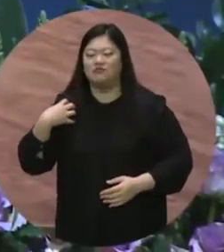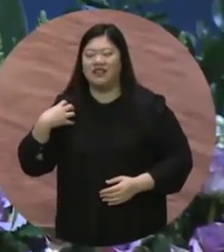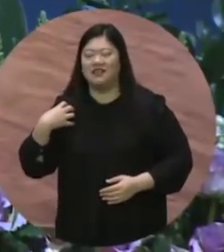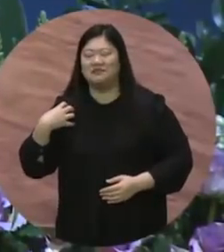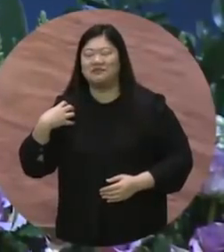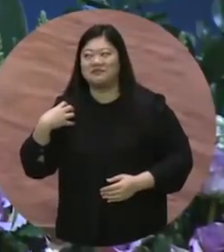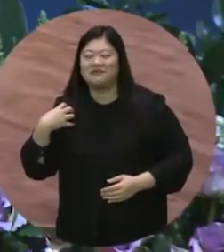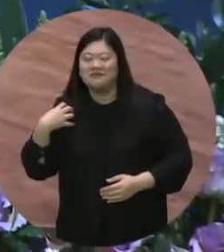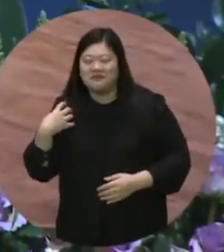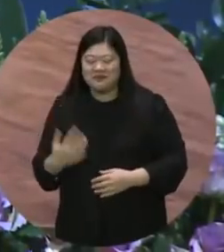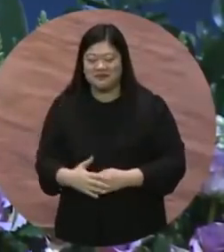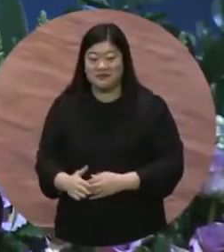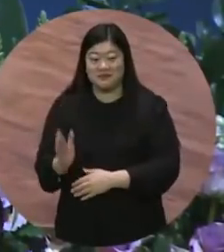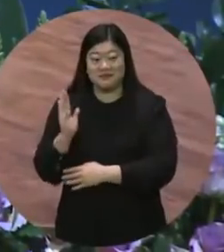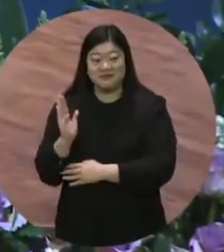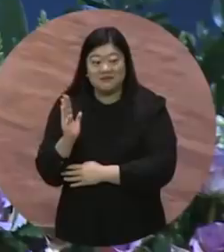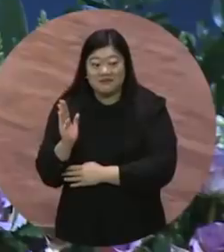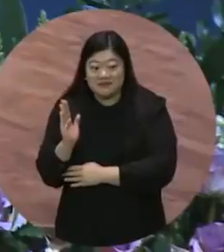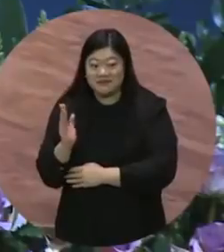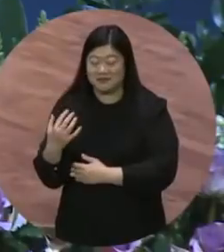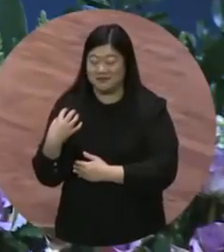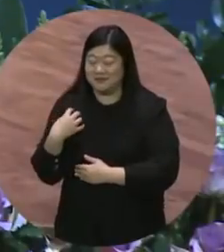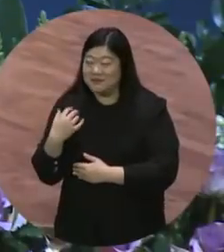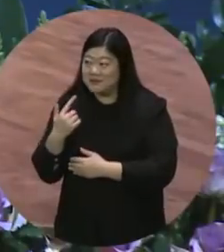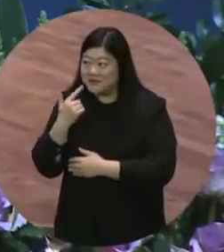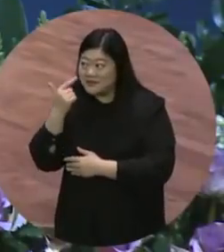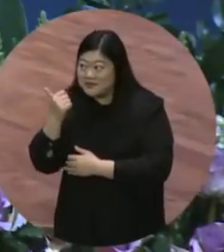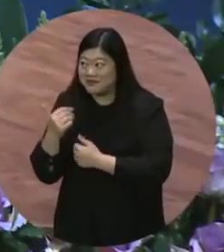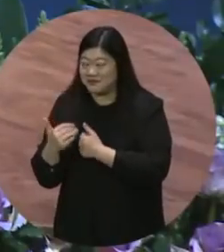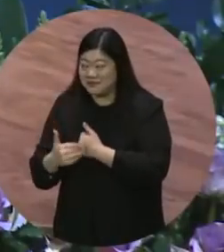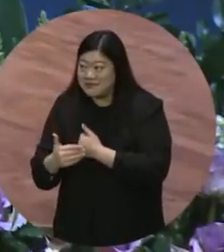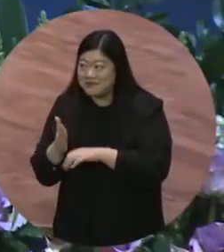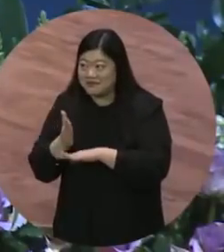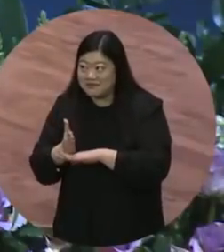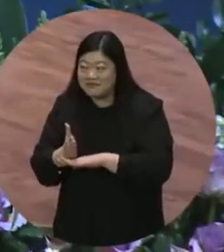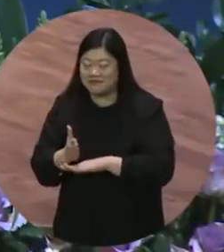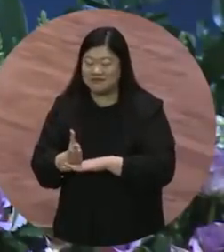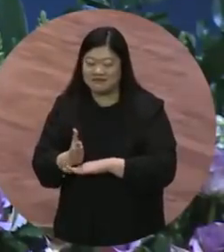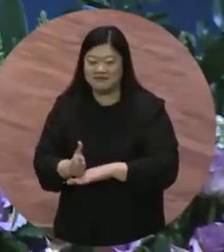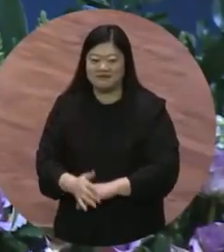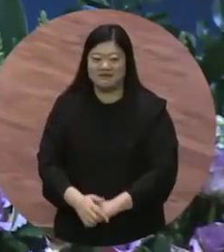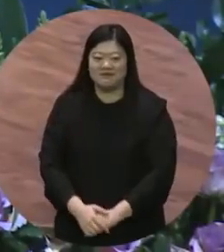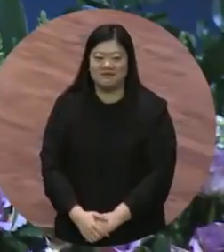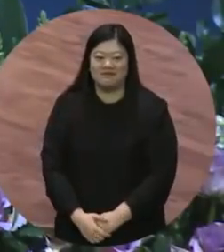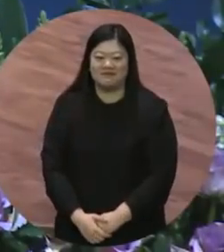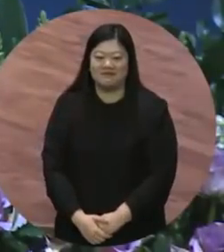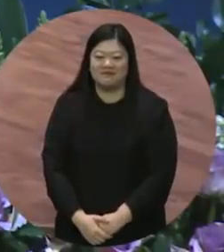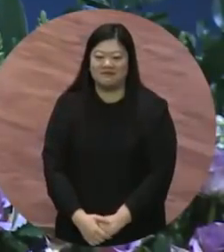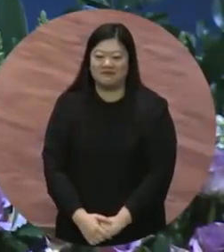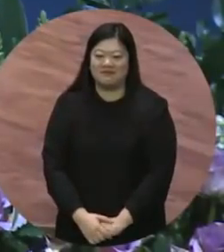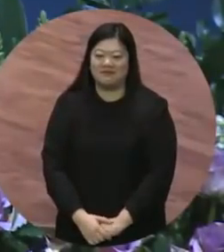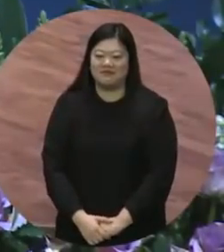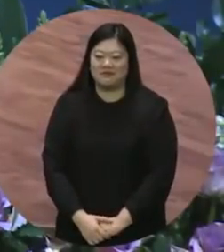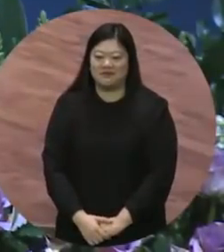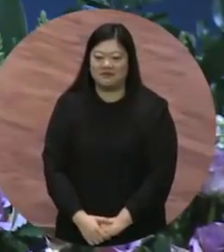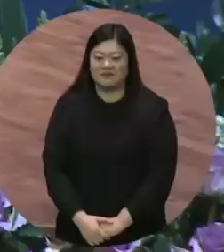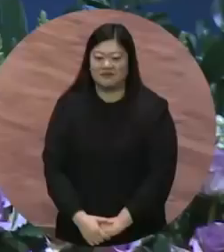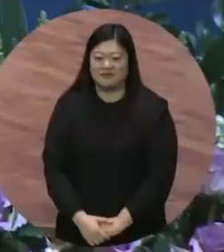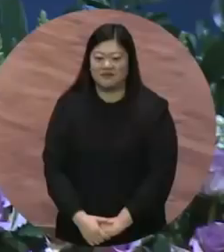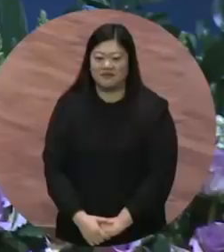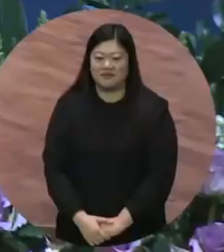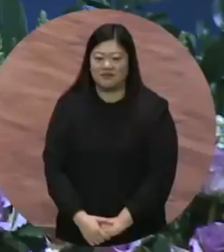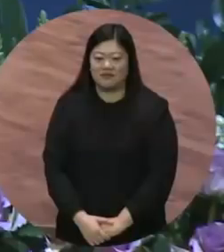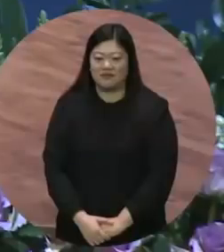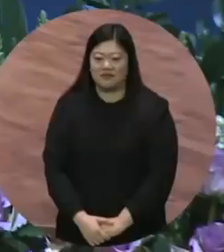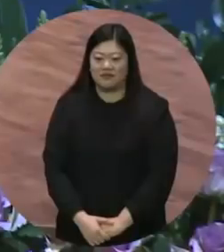말씀을 증거하실 도록 기회를 주신 목사님께 감사를 드립니다. 왜 그러냐면 제가 경험을 얘기하고